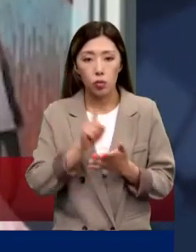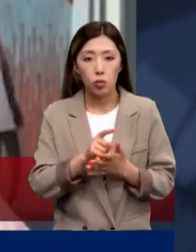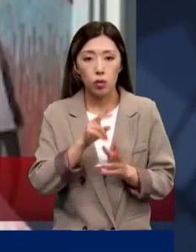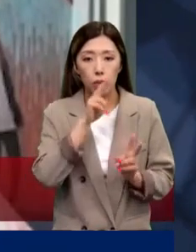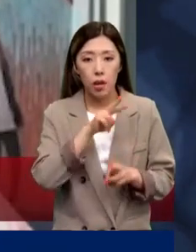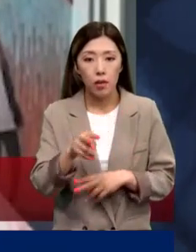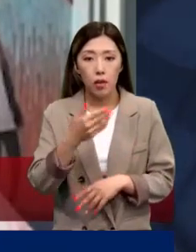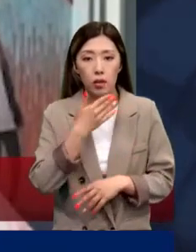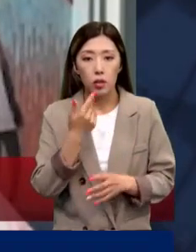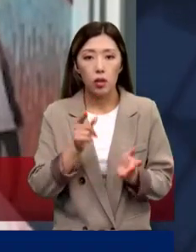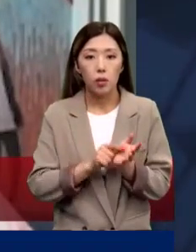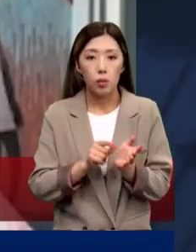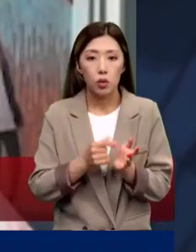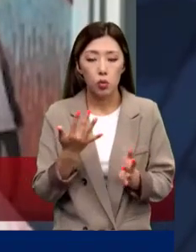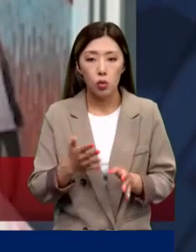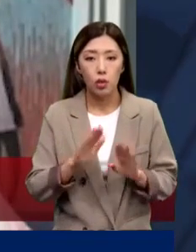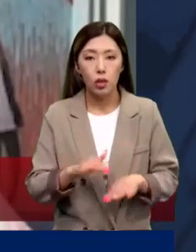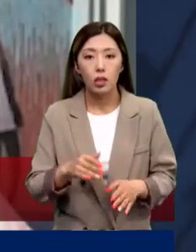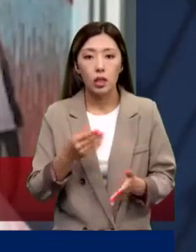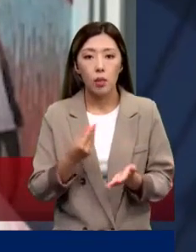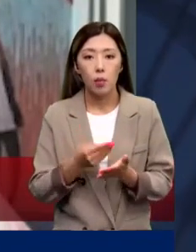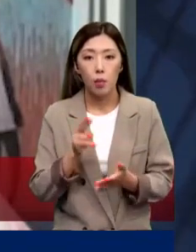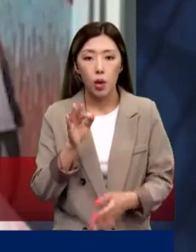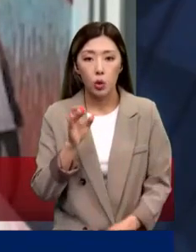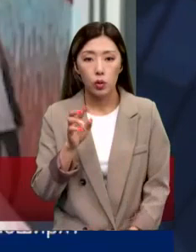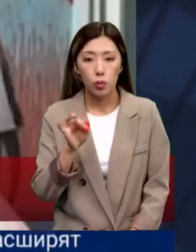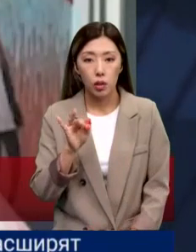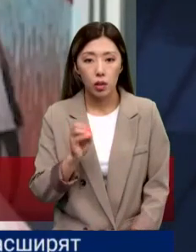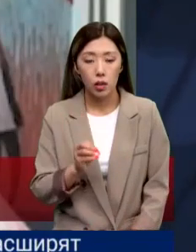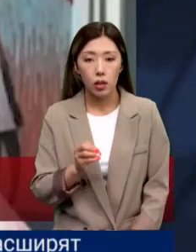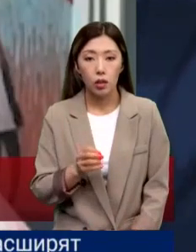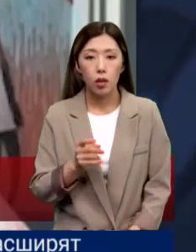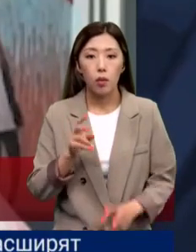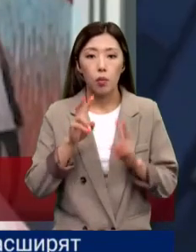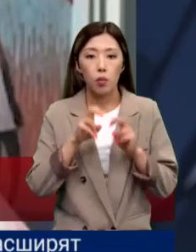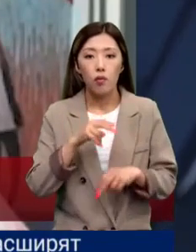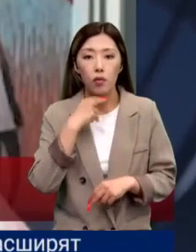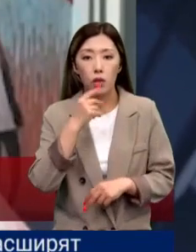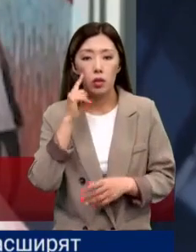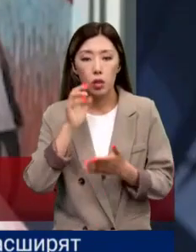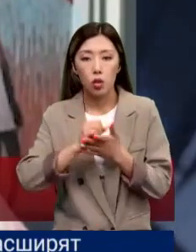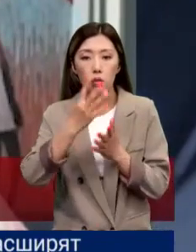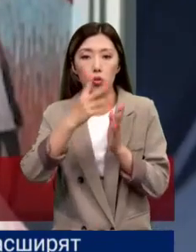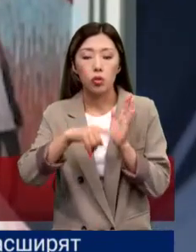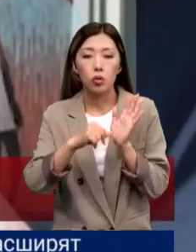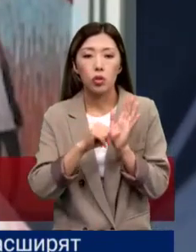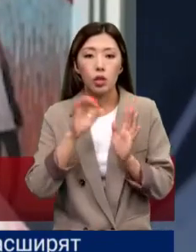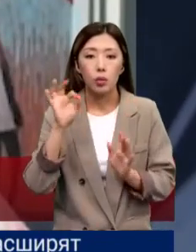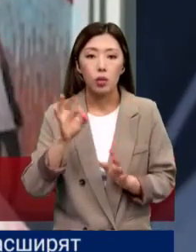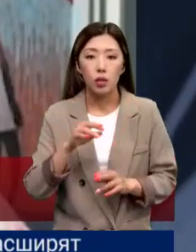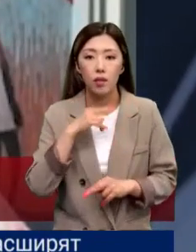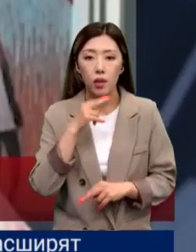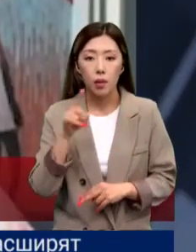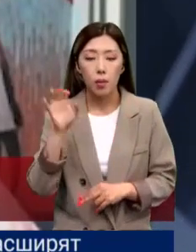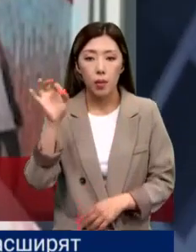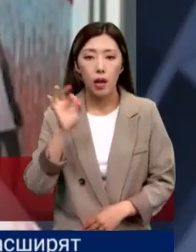зарплаты, пенсии, детские пособия, потому что оно индексирует вот на этот уровень 4-6%, а